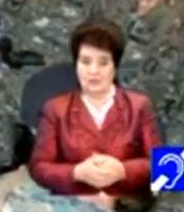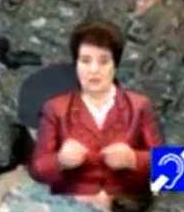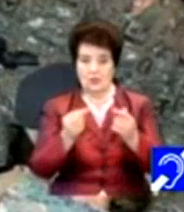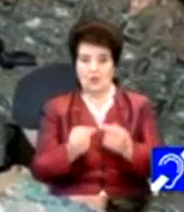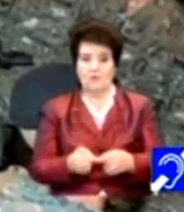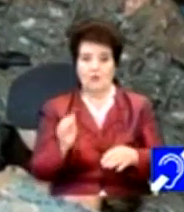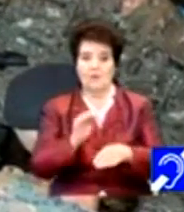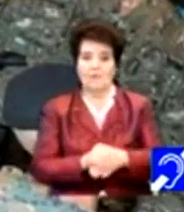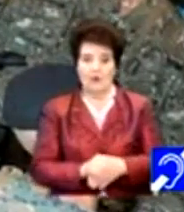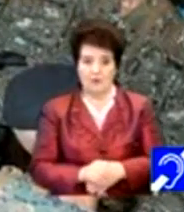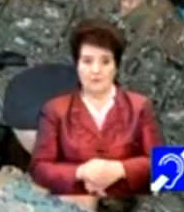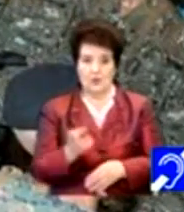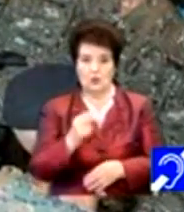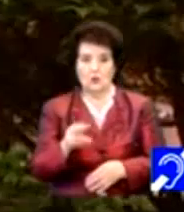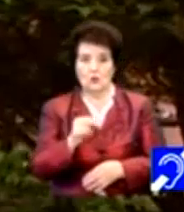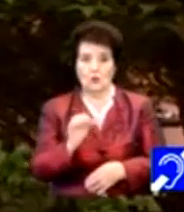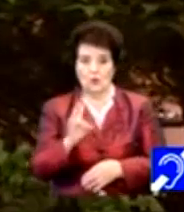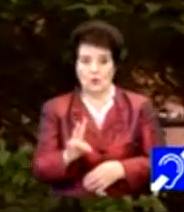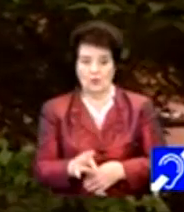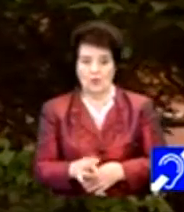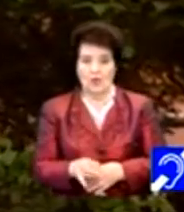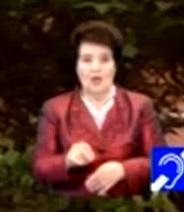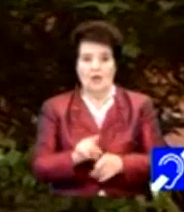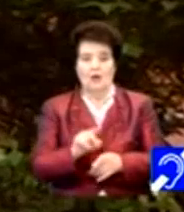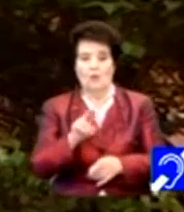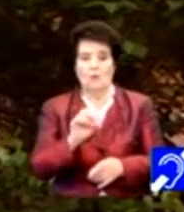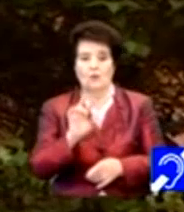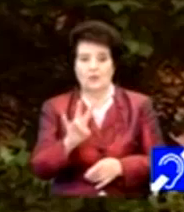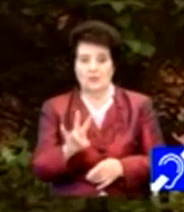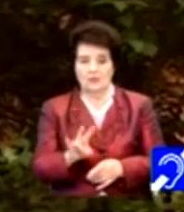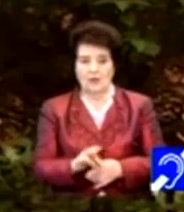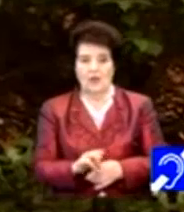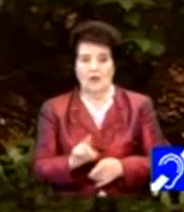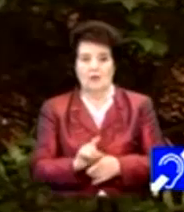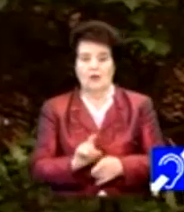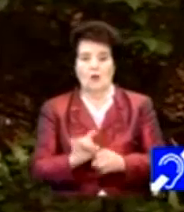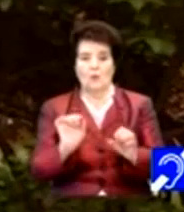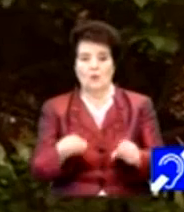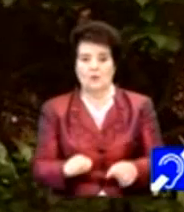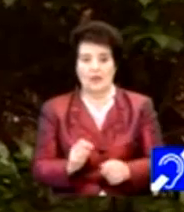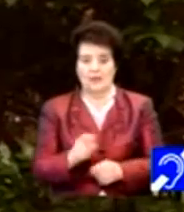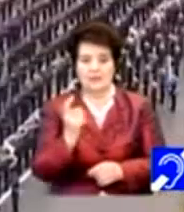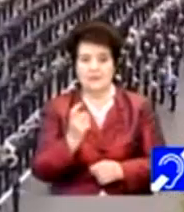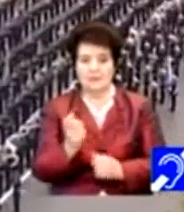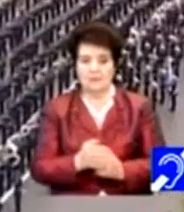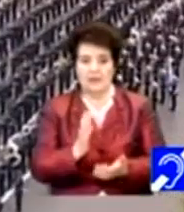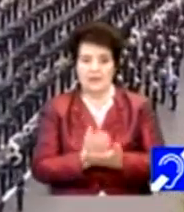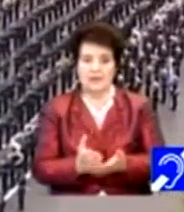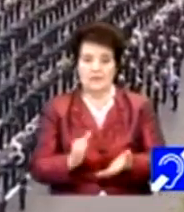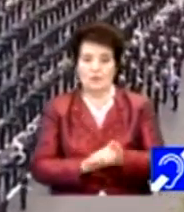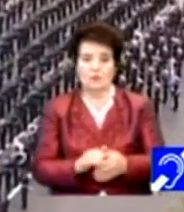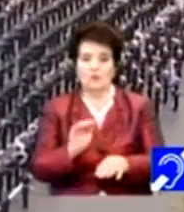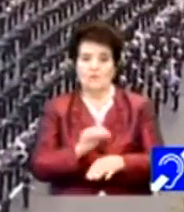confirmă faptul că Dodon este pudelul lui Putin, care execută imediat cu mezele date de stăpân. Este cunoscut faptul